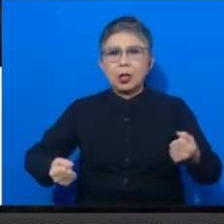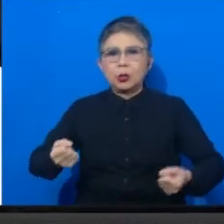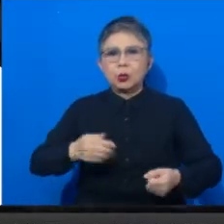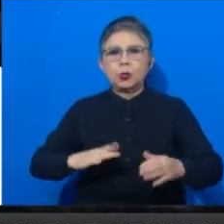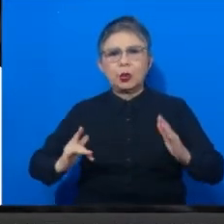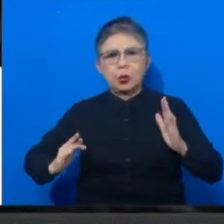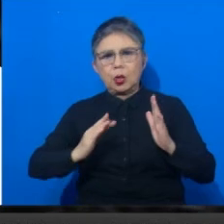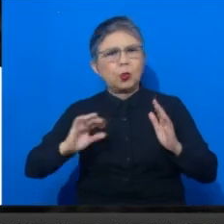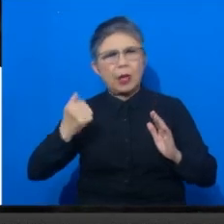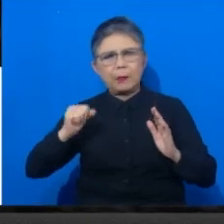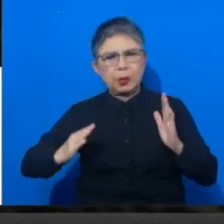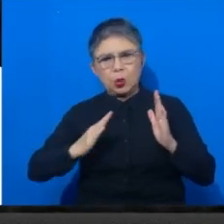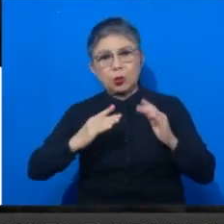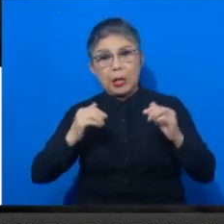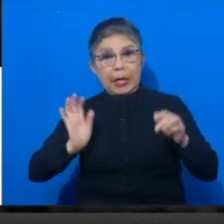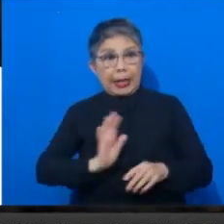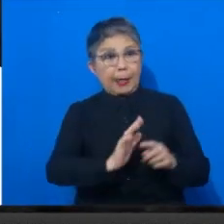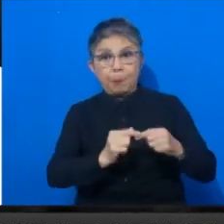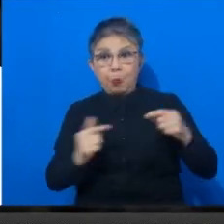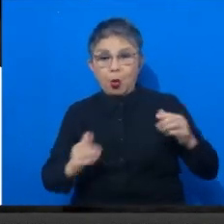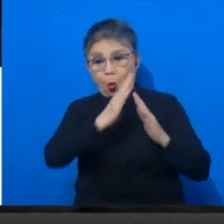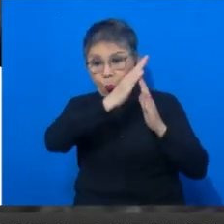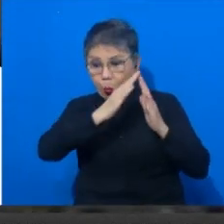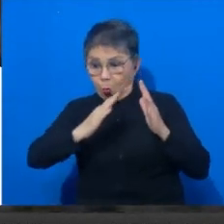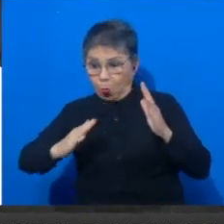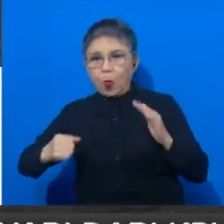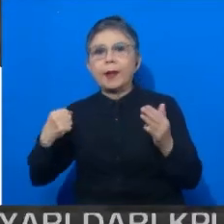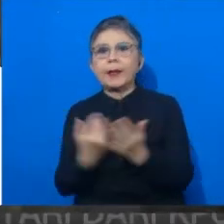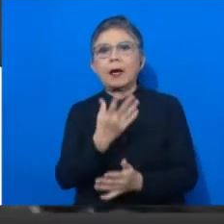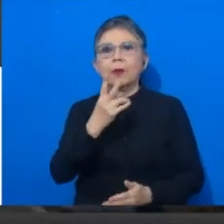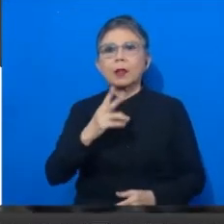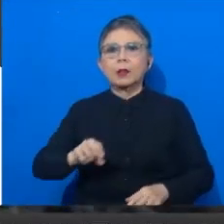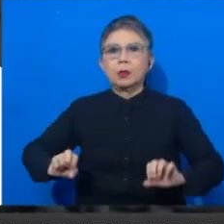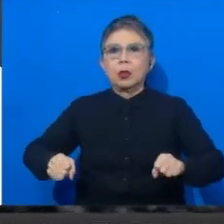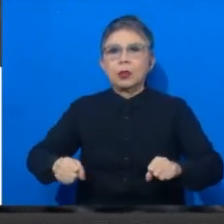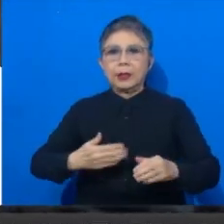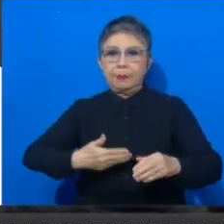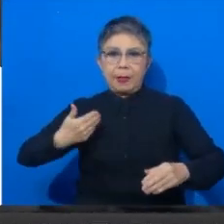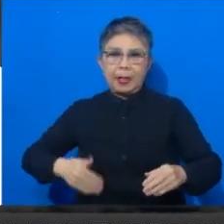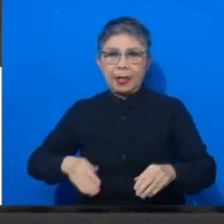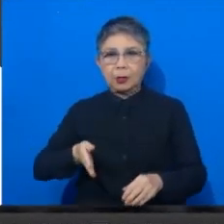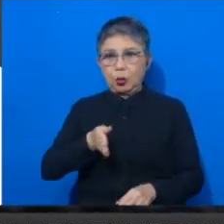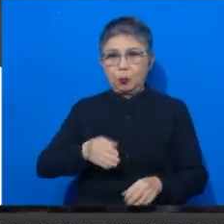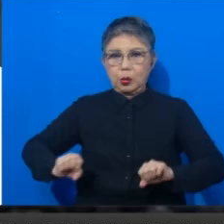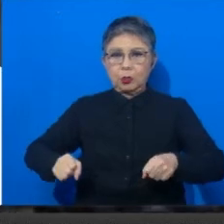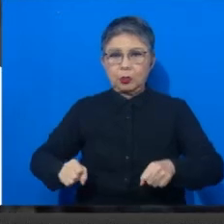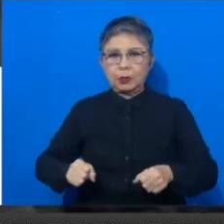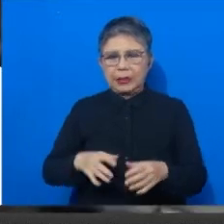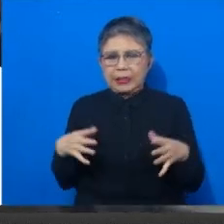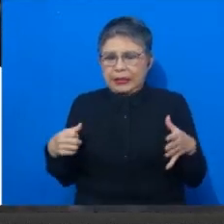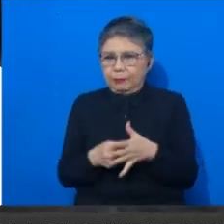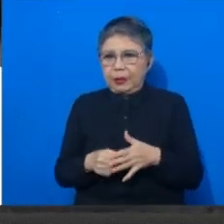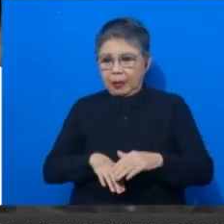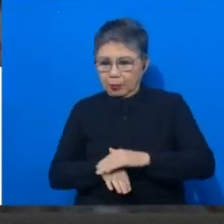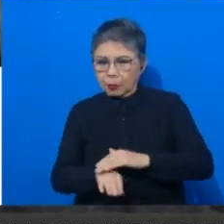kuat menanjak dan mengalami remblong, lalu mundur dan langsung menabrak korban yang berada di belakangnya. Korban pun terjepit